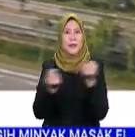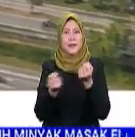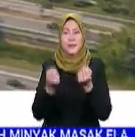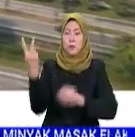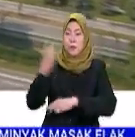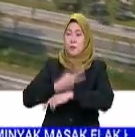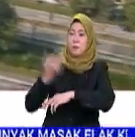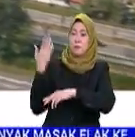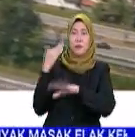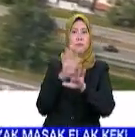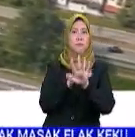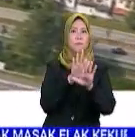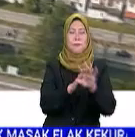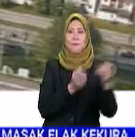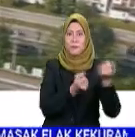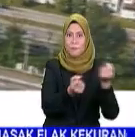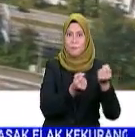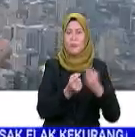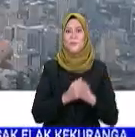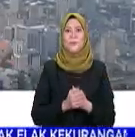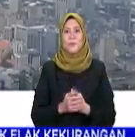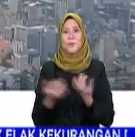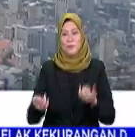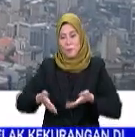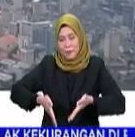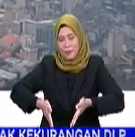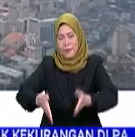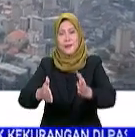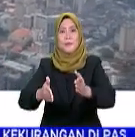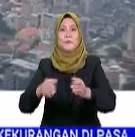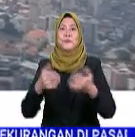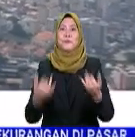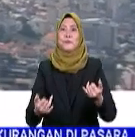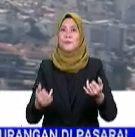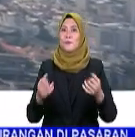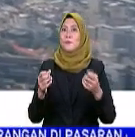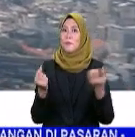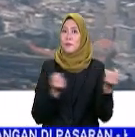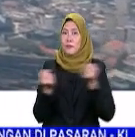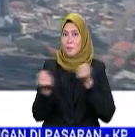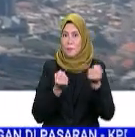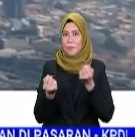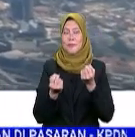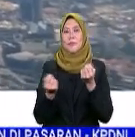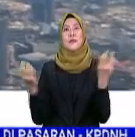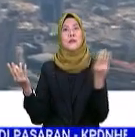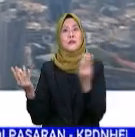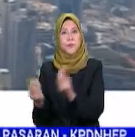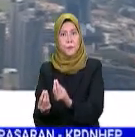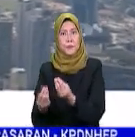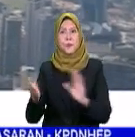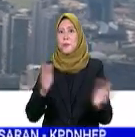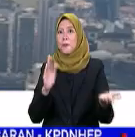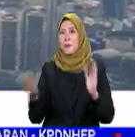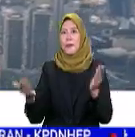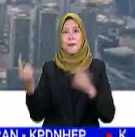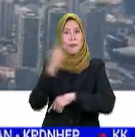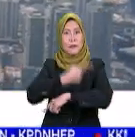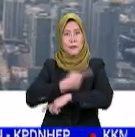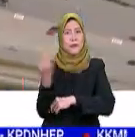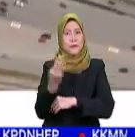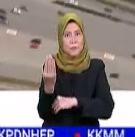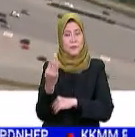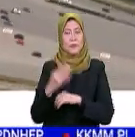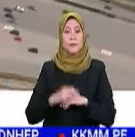Dul hari yang lalu begitu juga dengan jalan raya di ibu negara aliran trafik adalah jauh lebih rendah berbanding hari-hari biasa